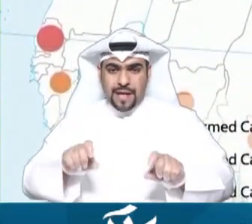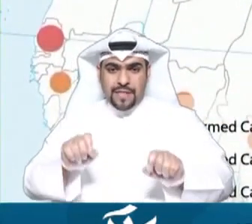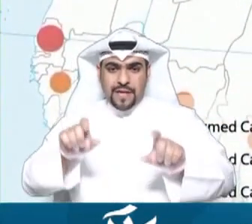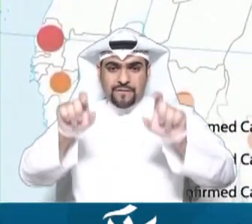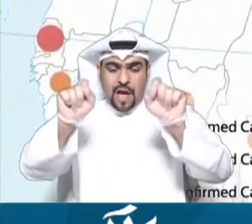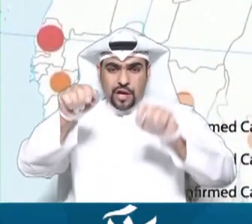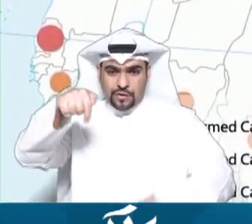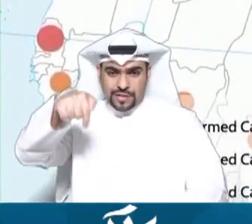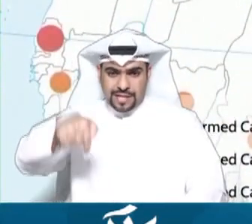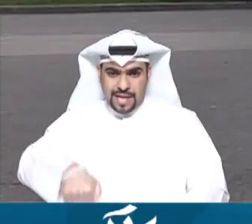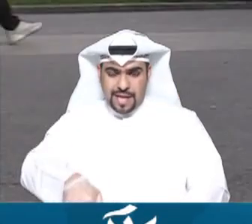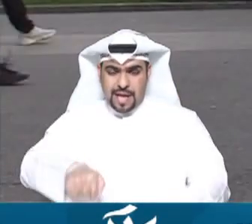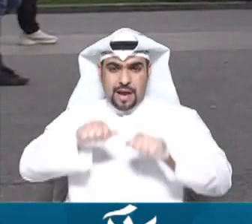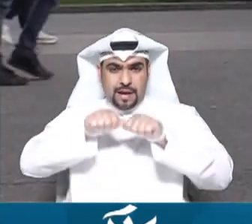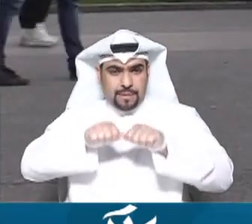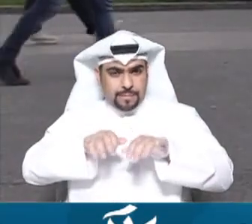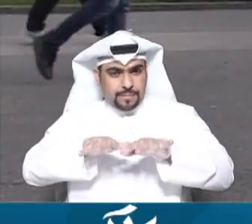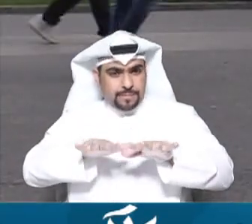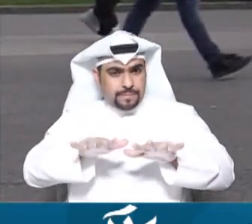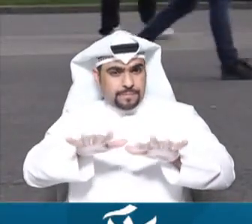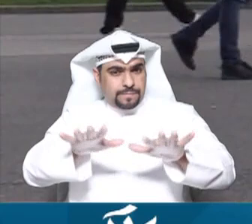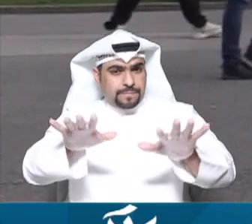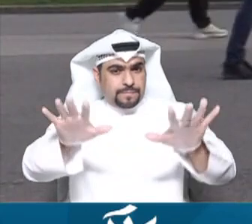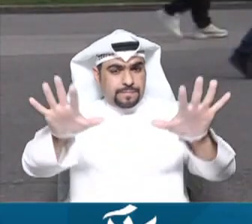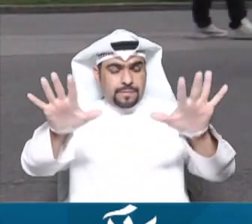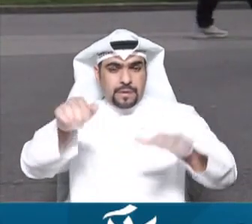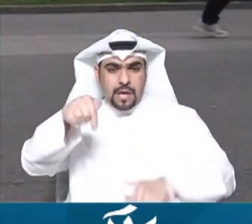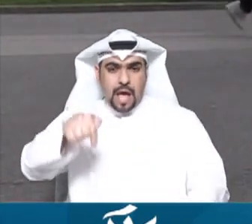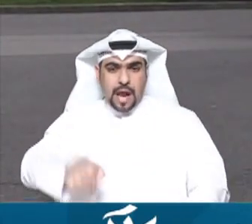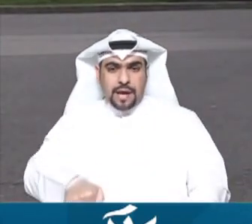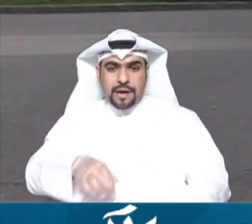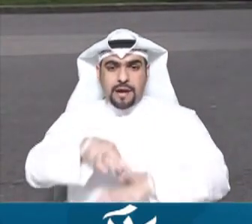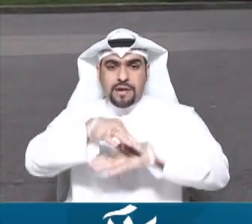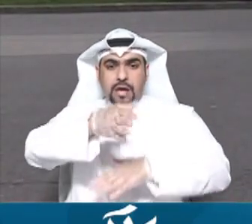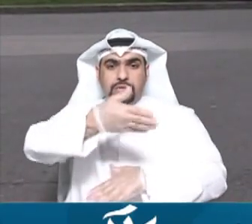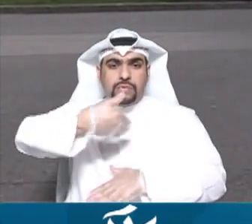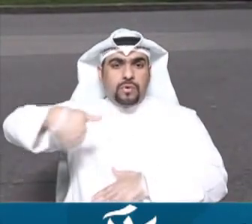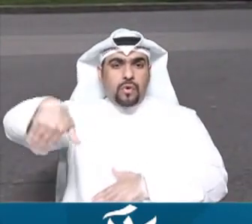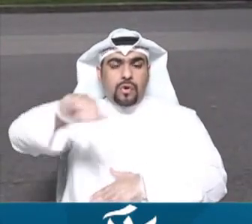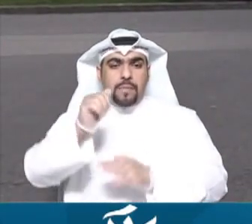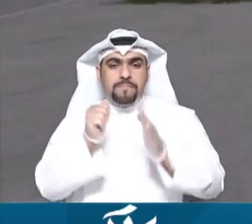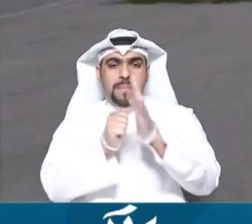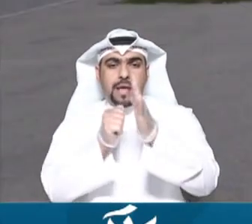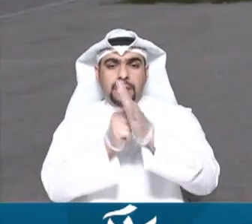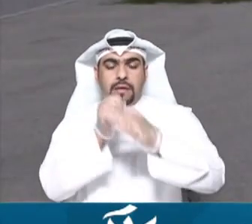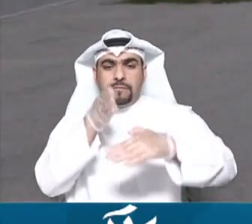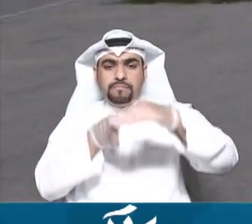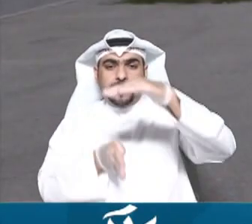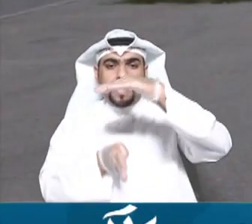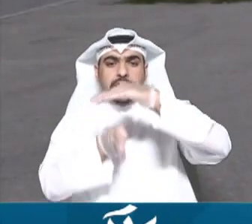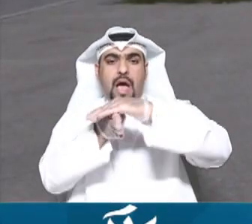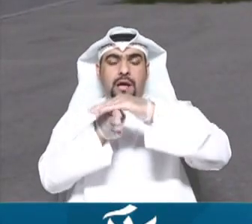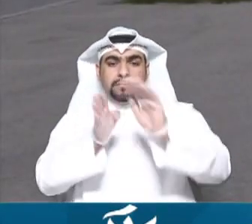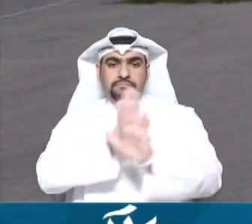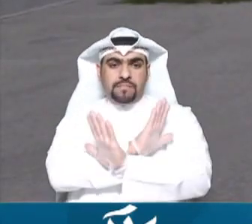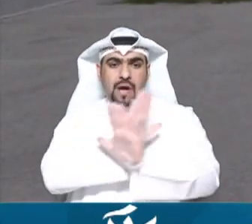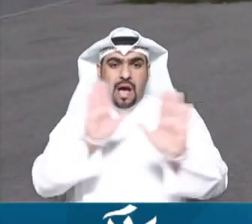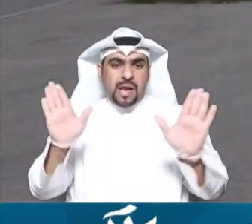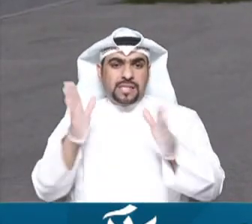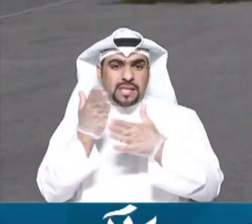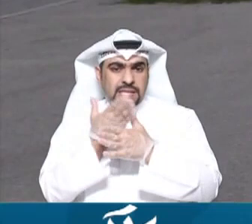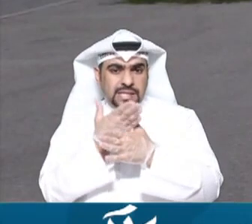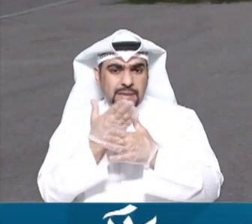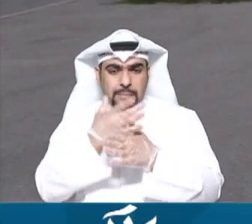تتضاعف بشكل مقلق، والحجر المنزلي ومنع التجمع لأكثر من 5 أشخاص بات جزءا من